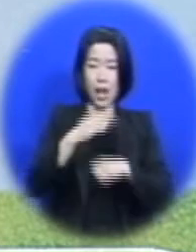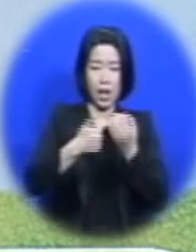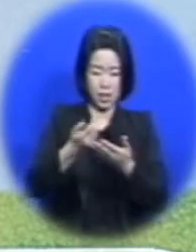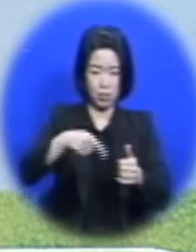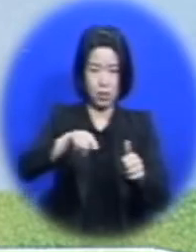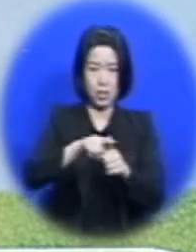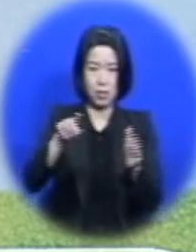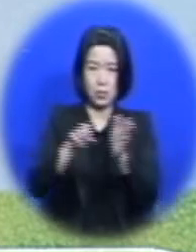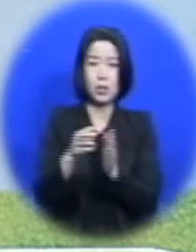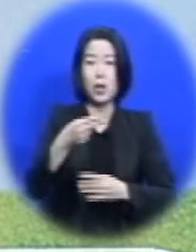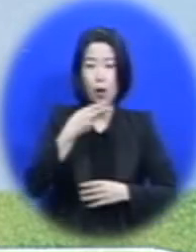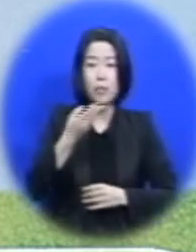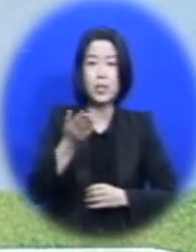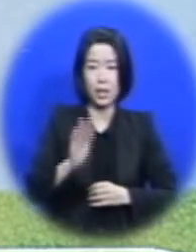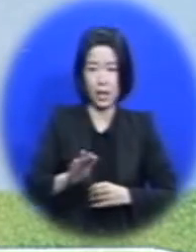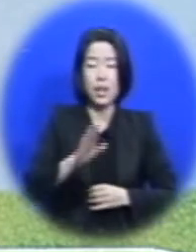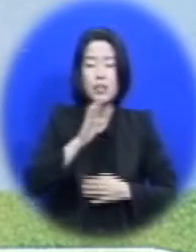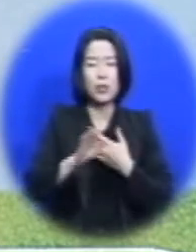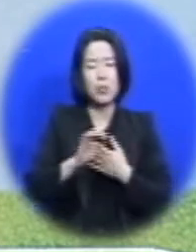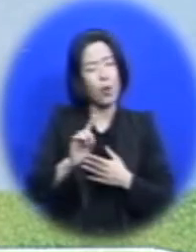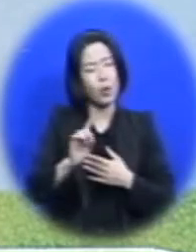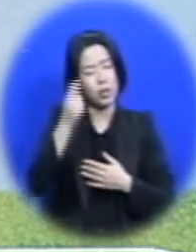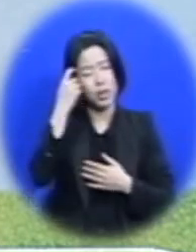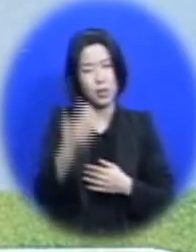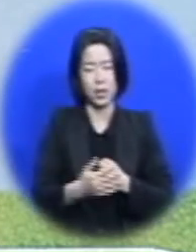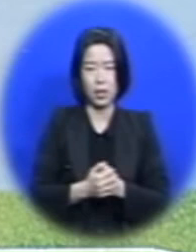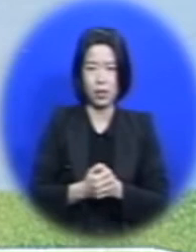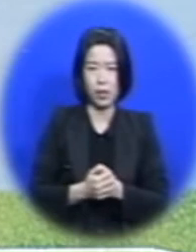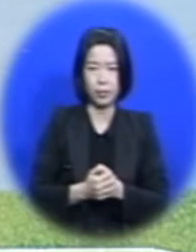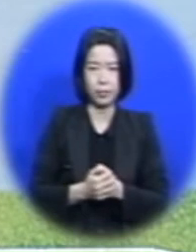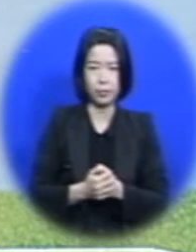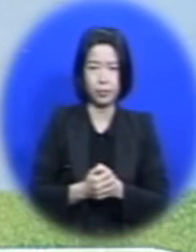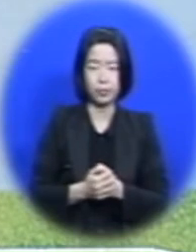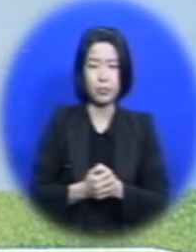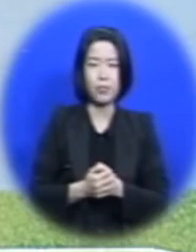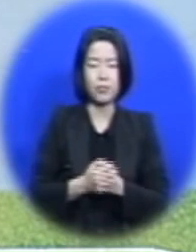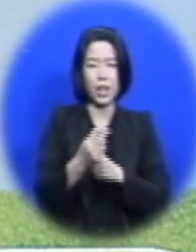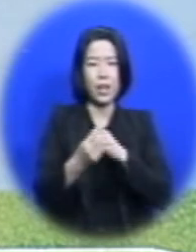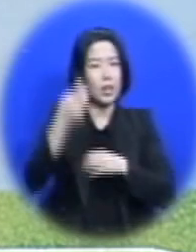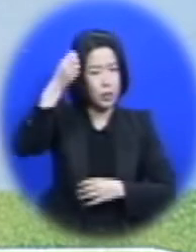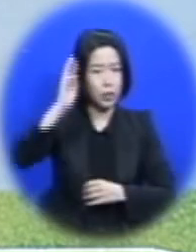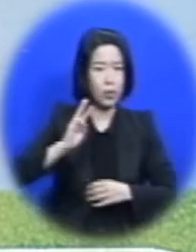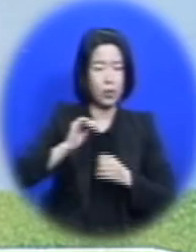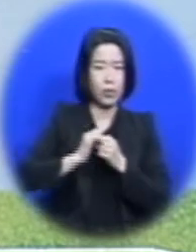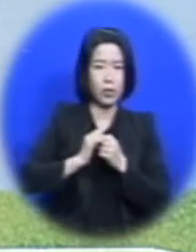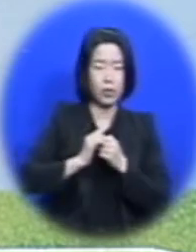의지하는 믿음이 없는데 그러면 어떻게 합니까 요 1회 실내 목사님이